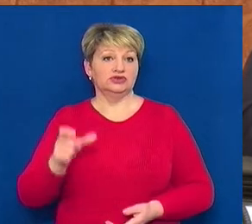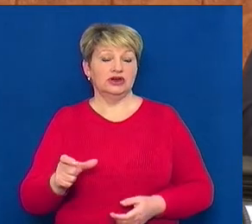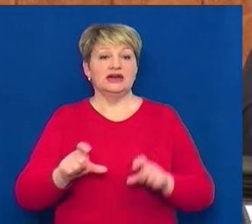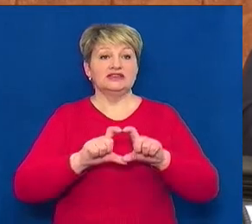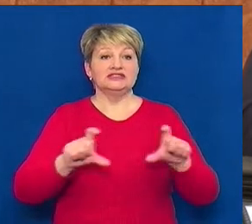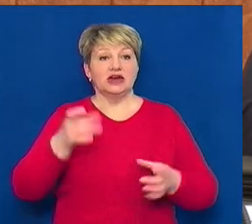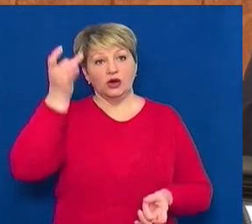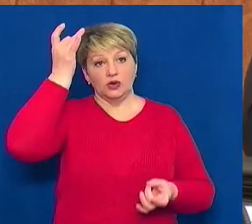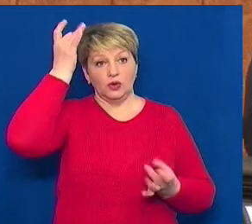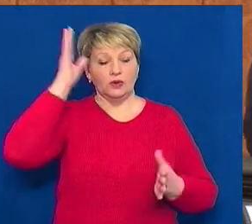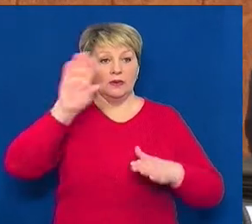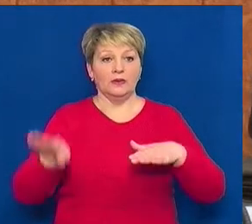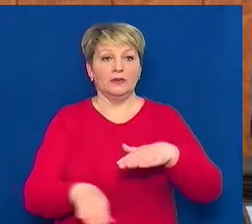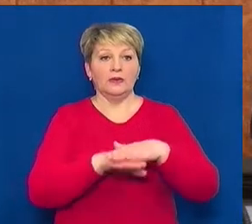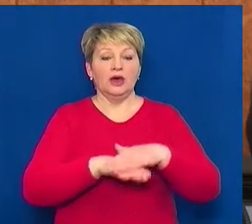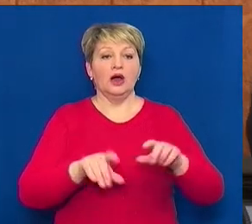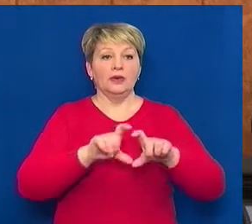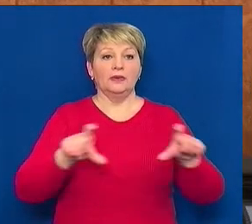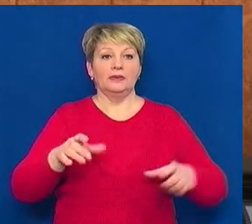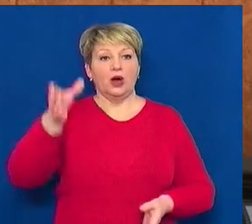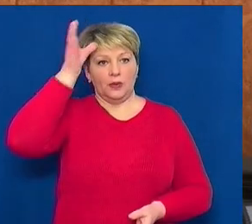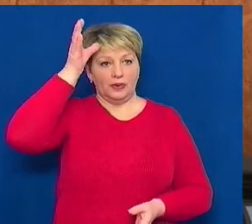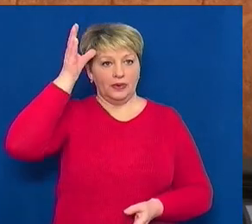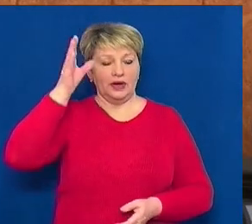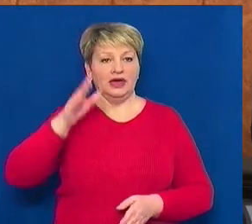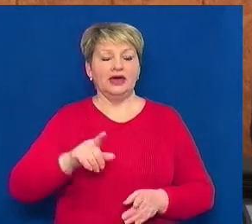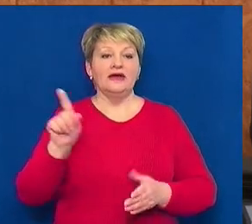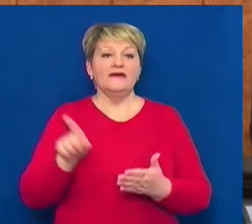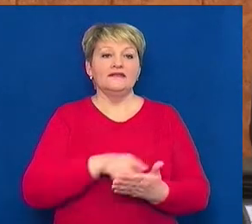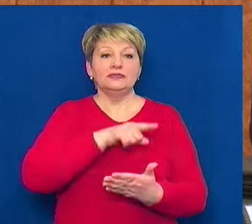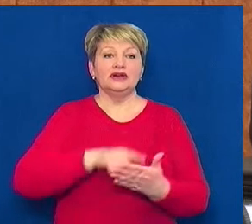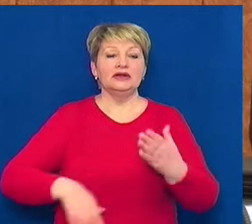культури підпорядковані департаменту освіти, відмінили повністю всі свої